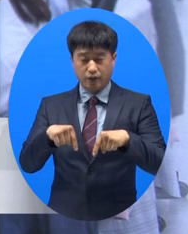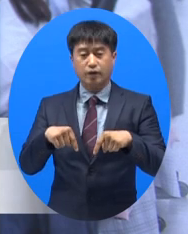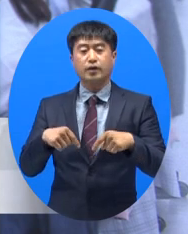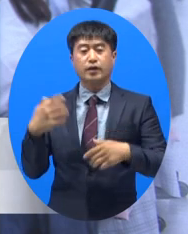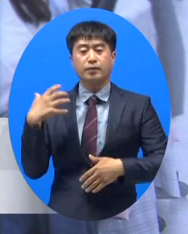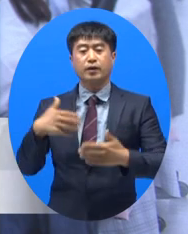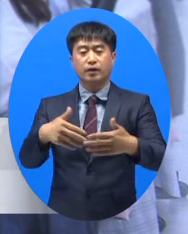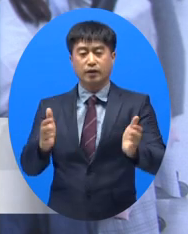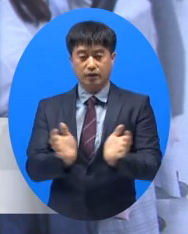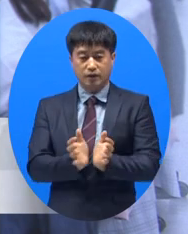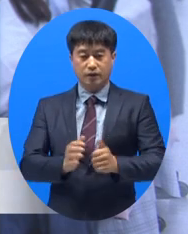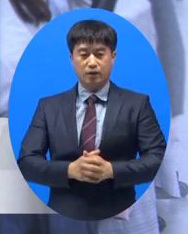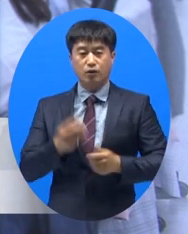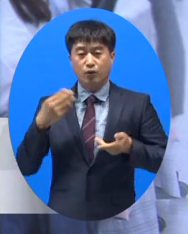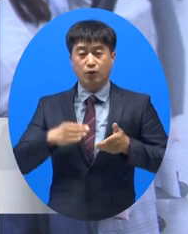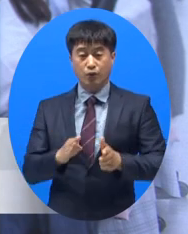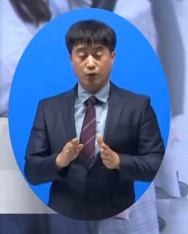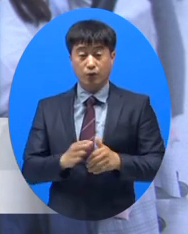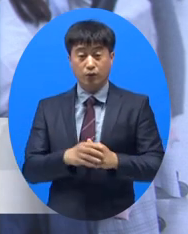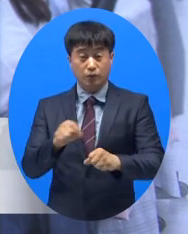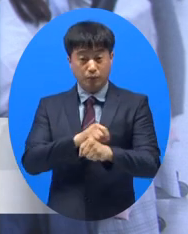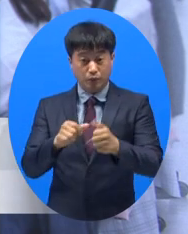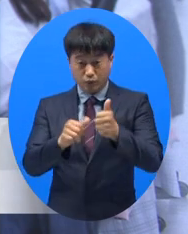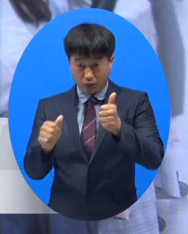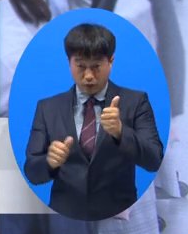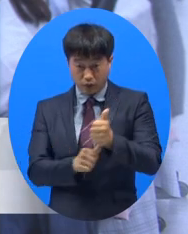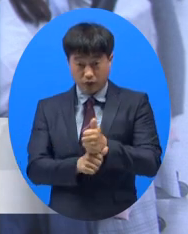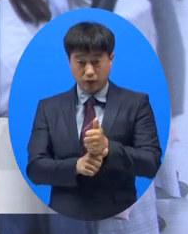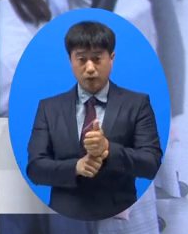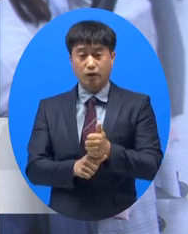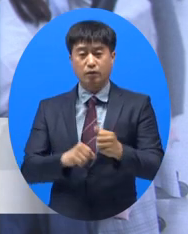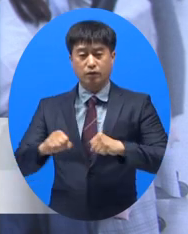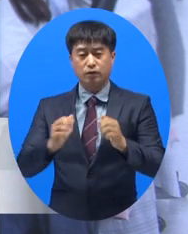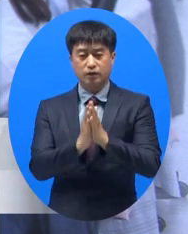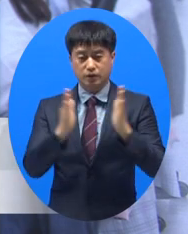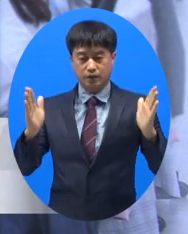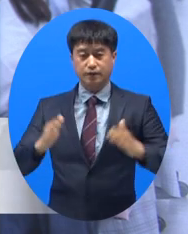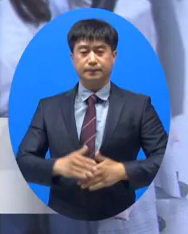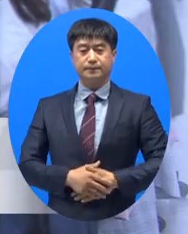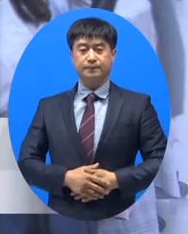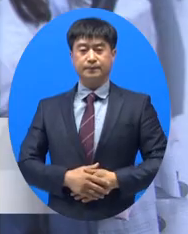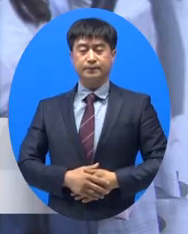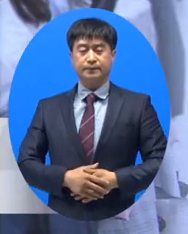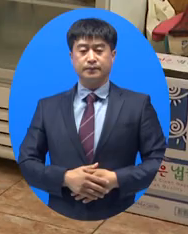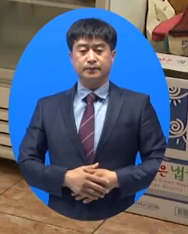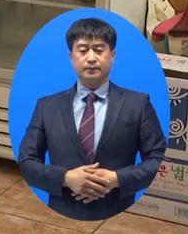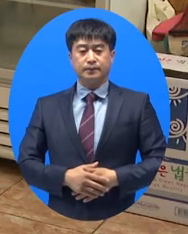민관정책협의체인데요. 경기도 민생대책특별위원회가 본격적인 활동을 시작했습니다.